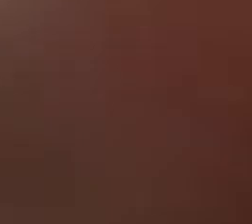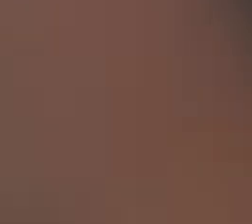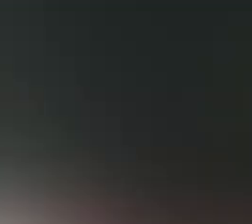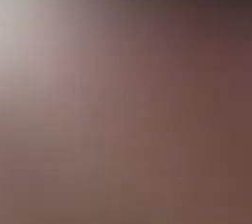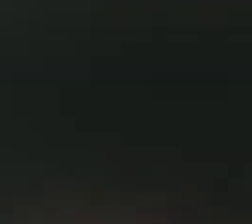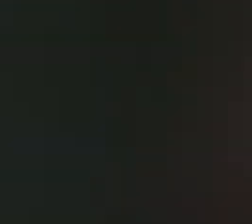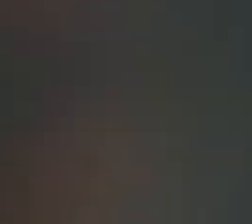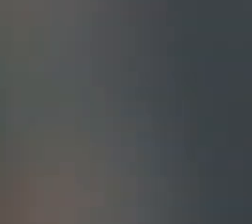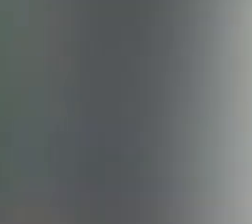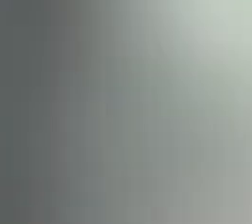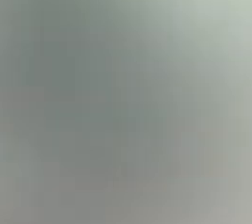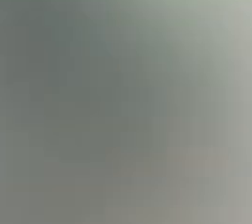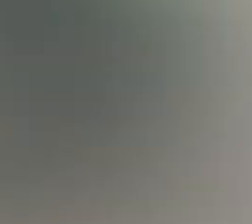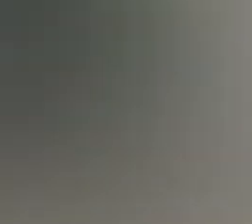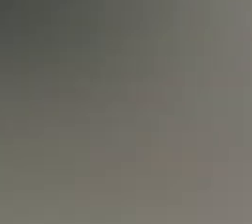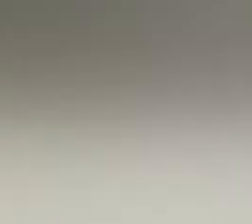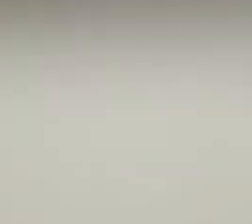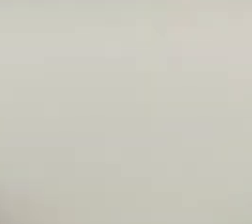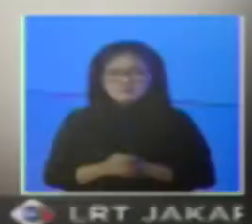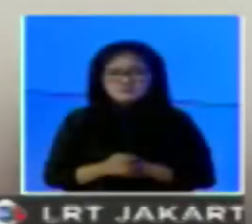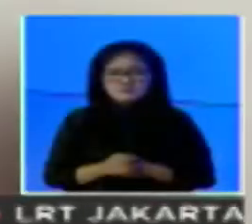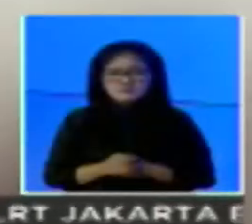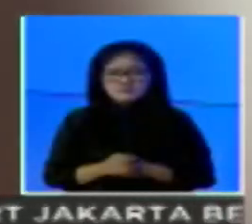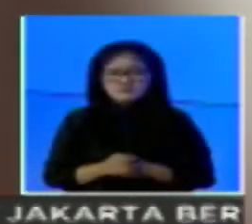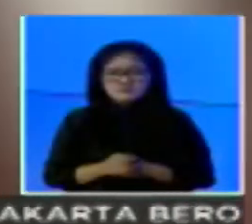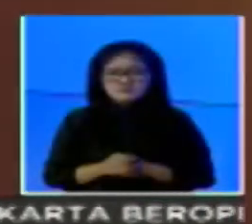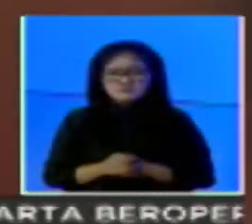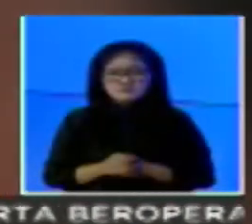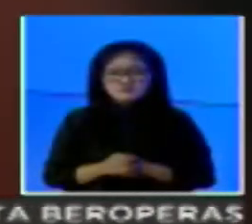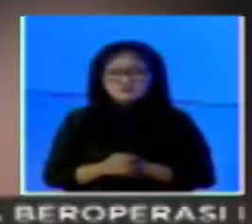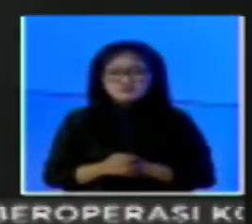Hujan es.